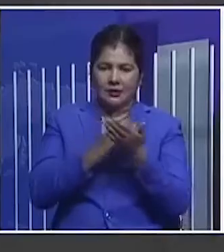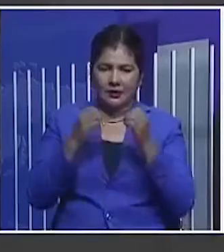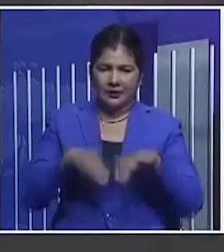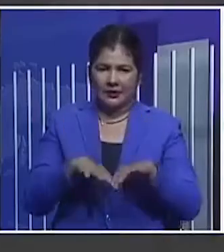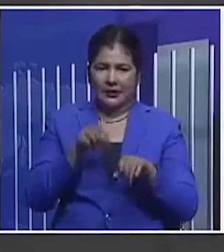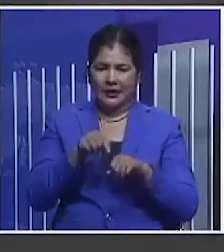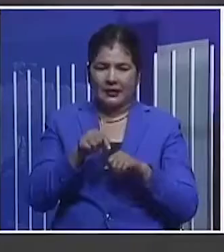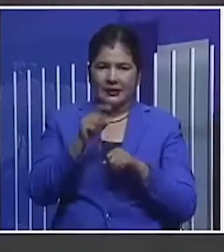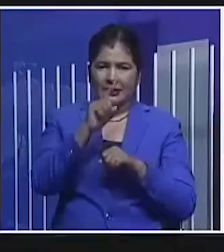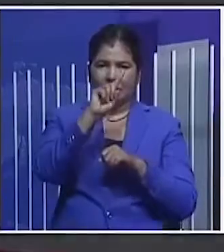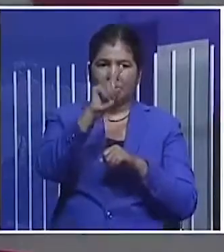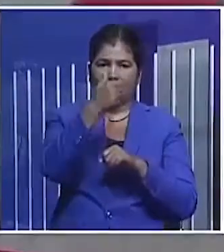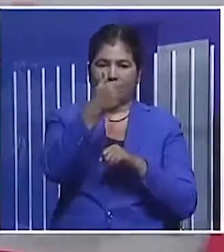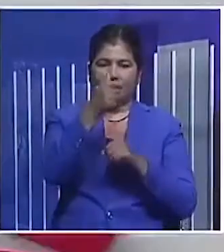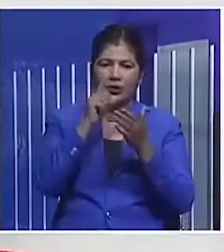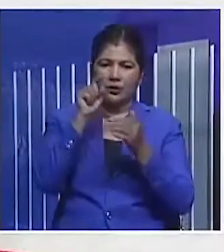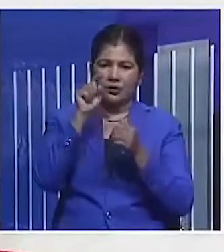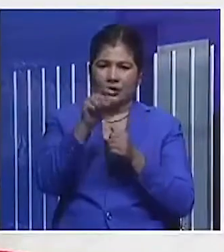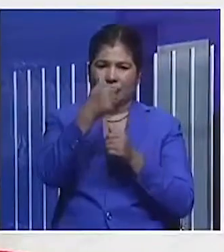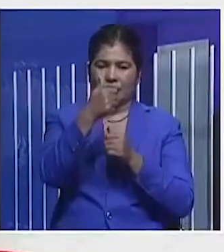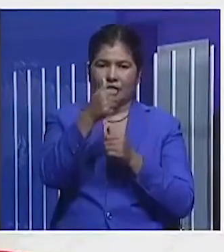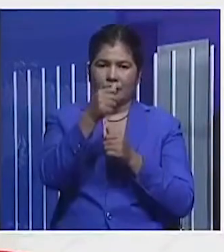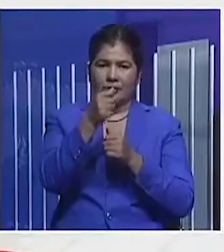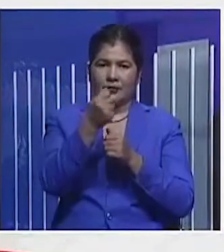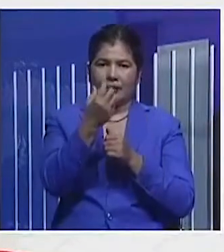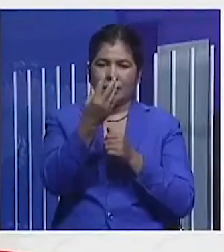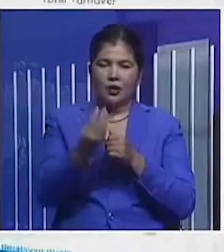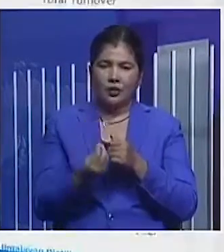आज 16.60 अङ्कले घटेर